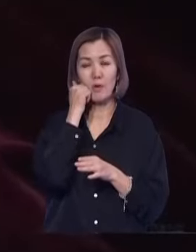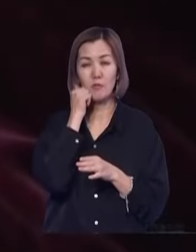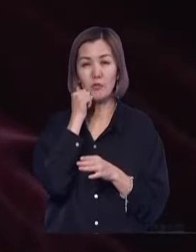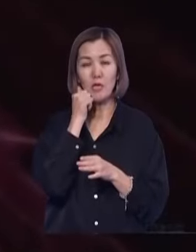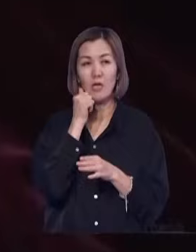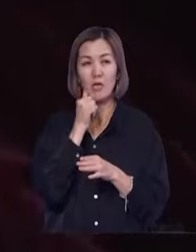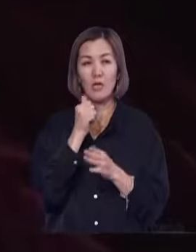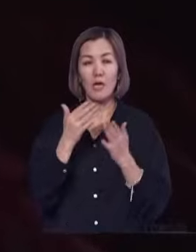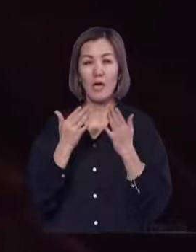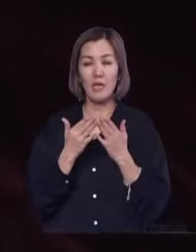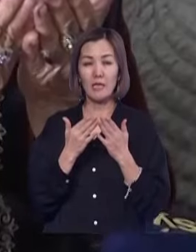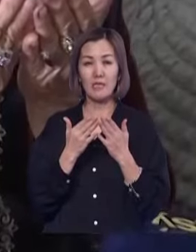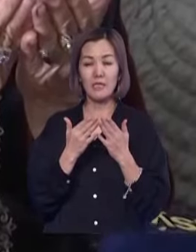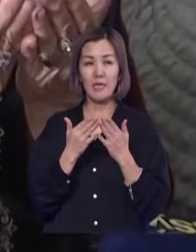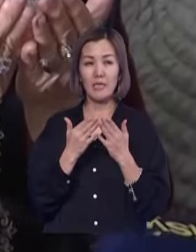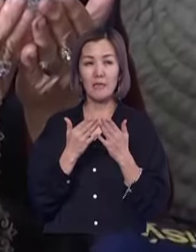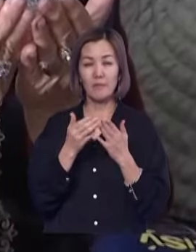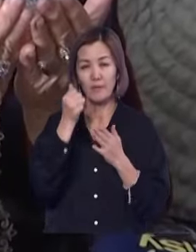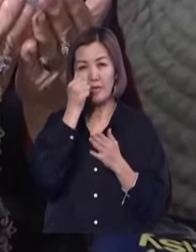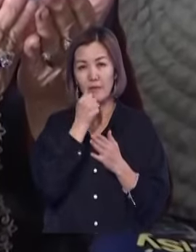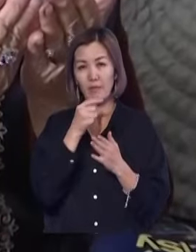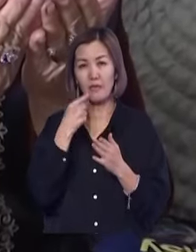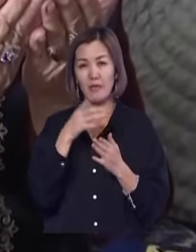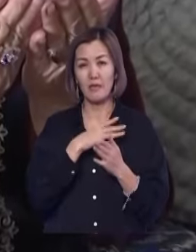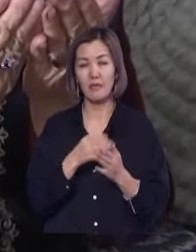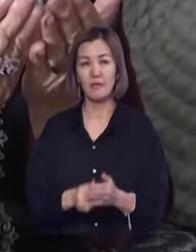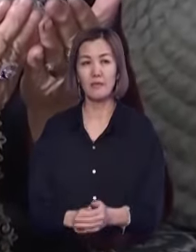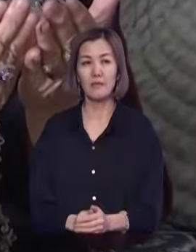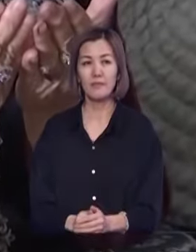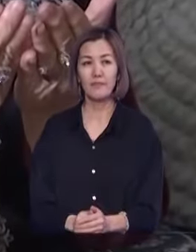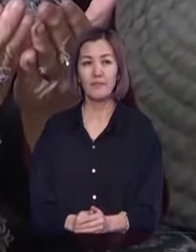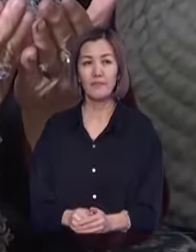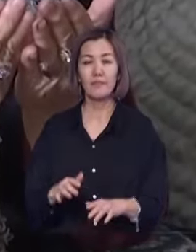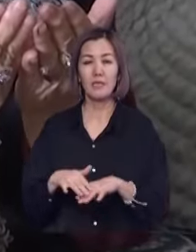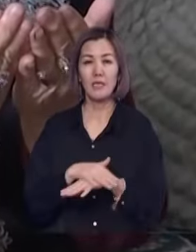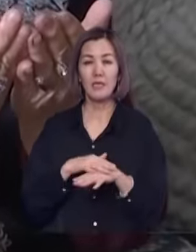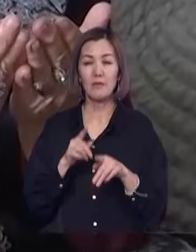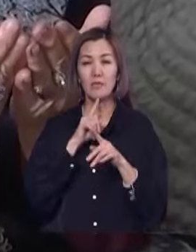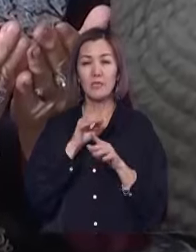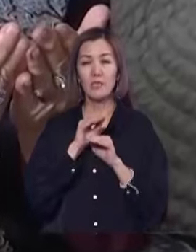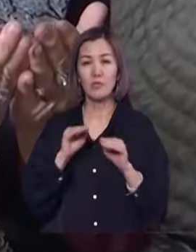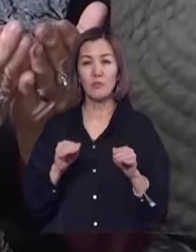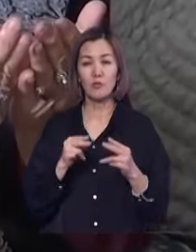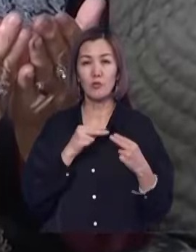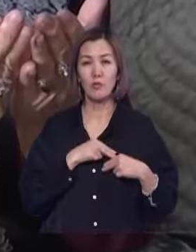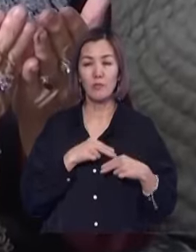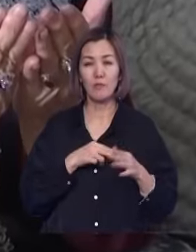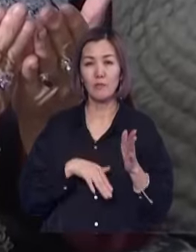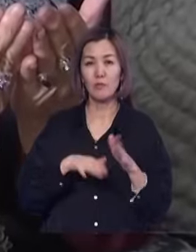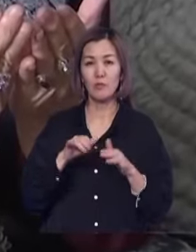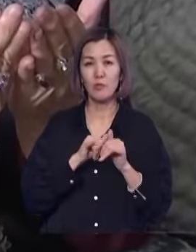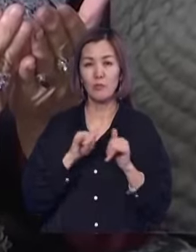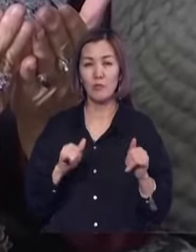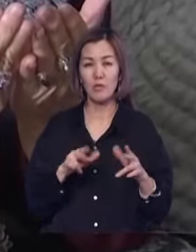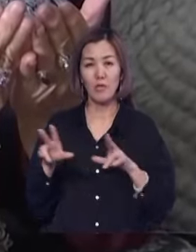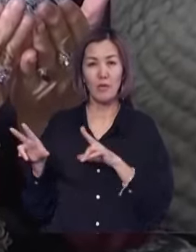басшысына өз алғысын айтып ақ батасын берді. Заманымыз тыныш болсын, жұмыстарың алға баса берсін,